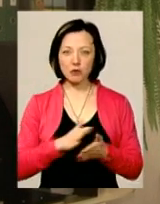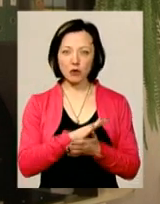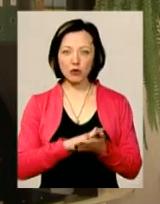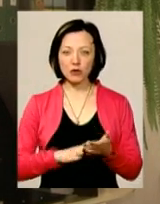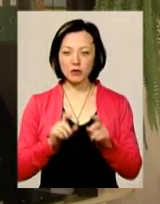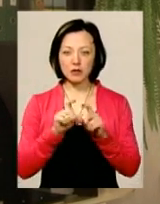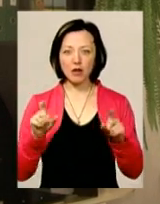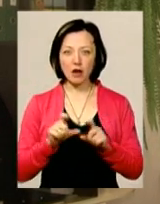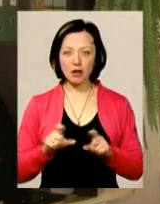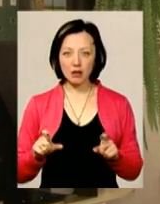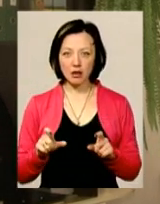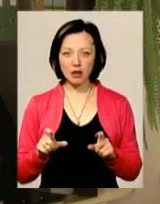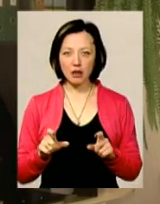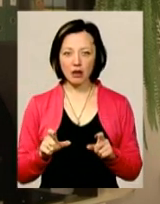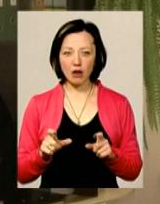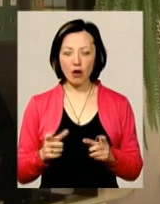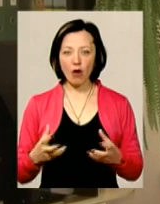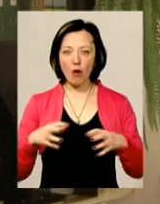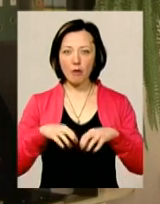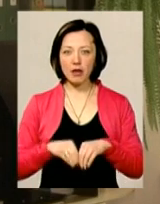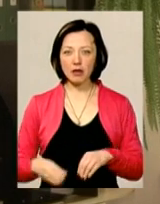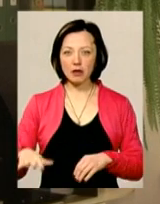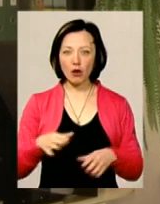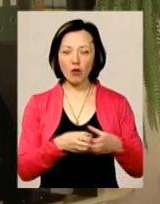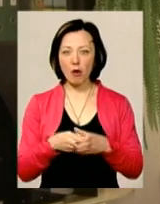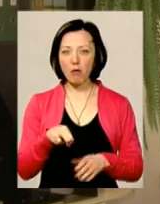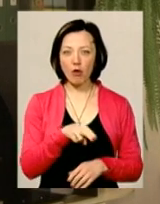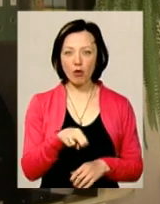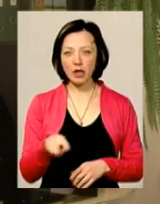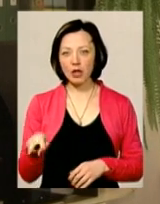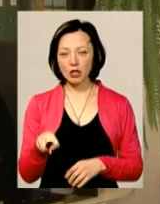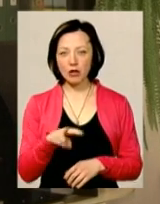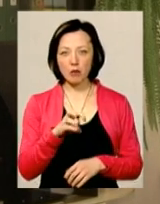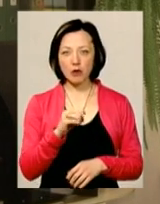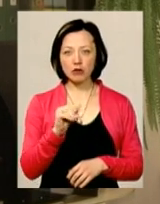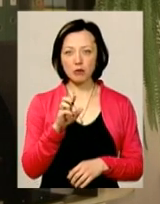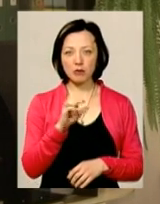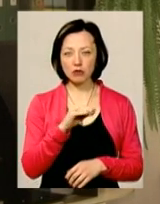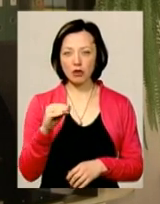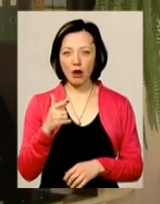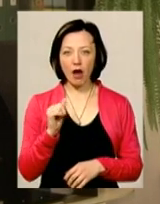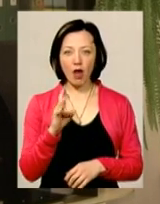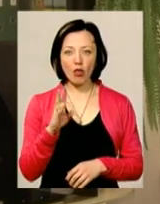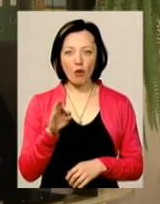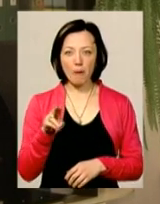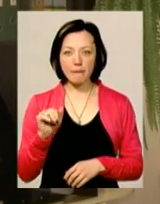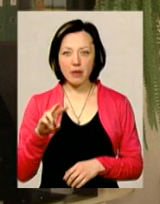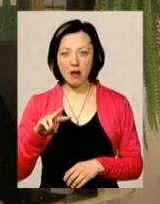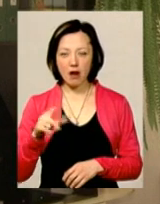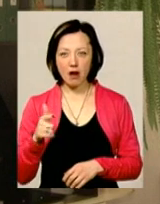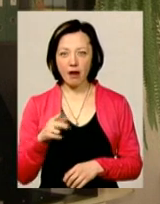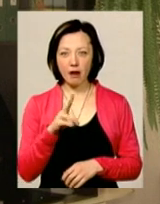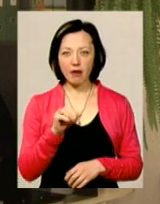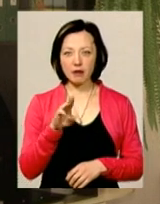у навчальних закладах об'єднаних територіальних громад Полонської, Летичівської, Меджибільської, Ганопільської,